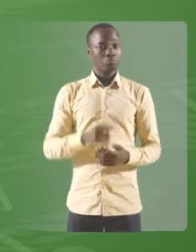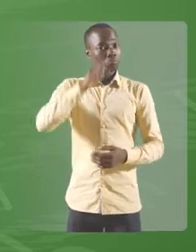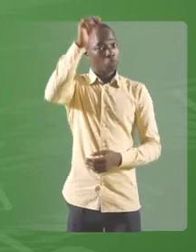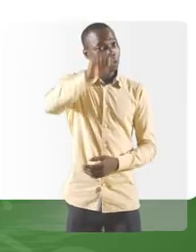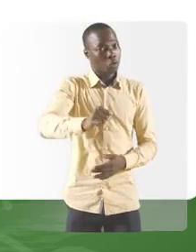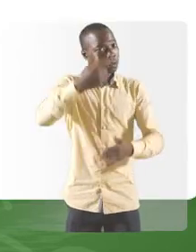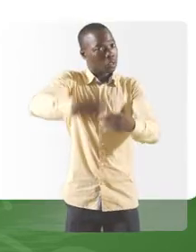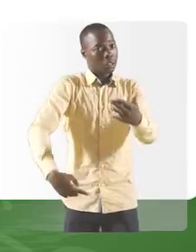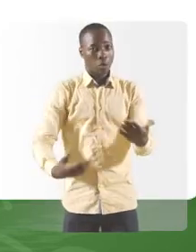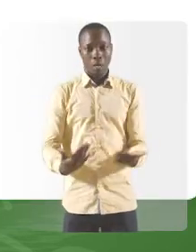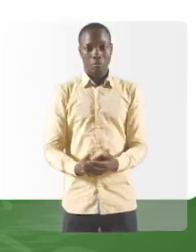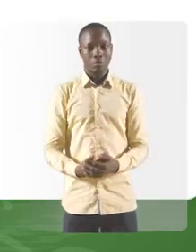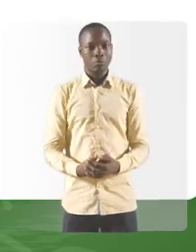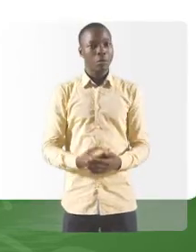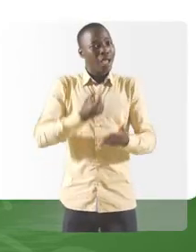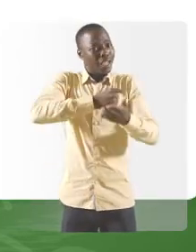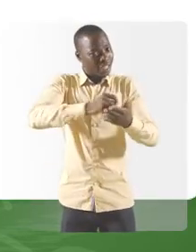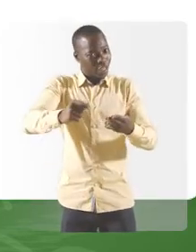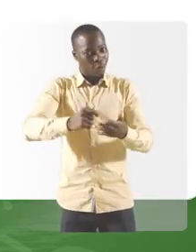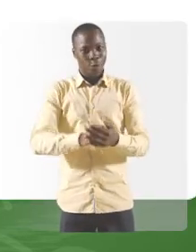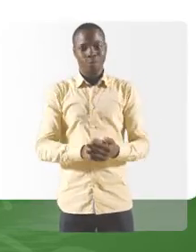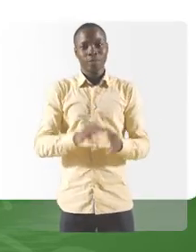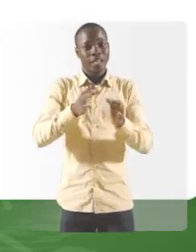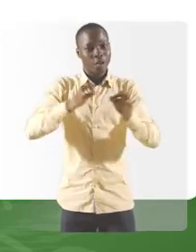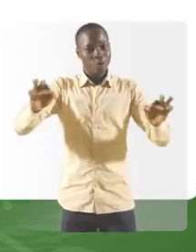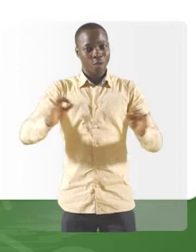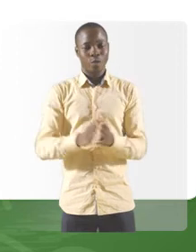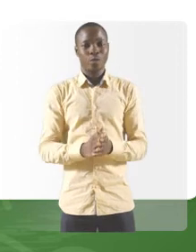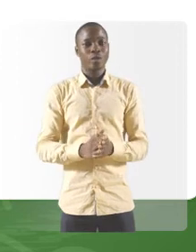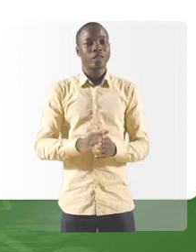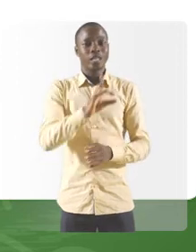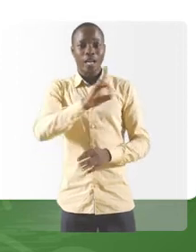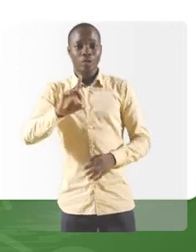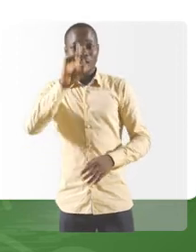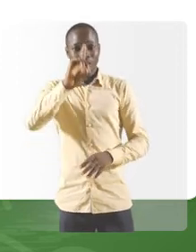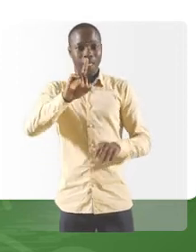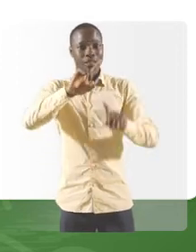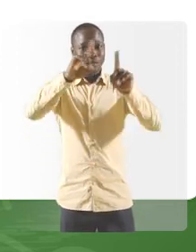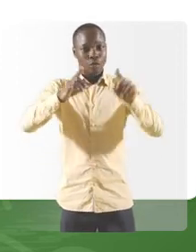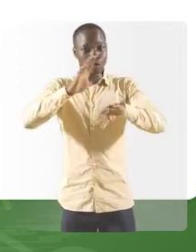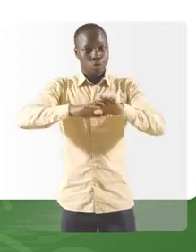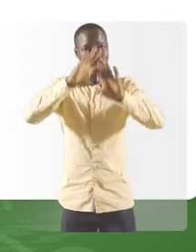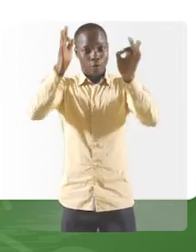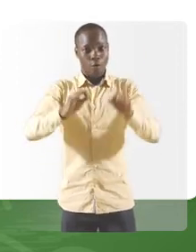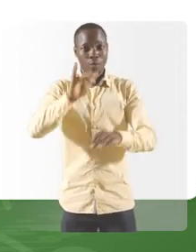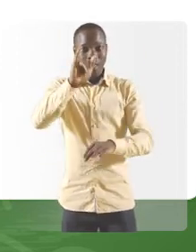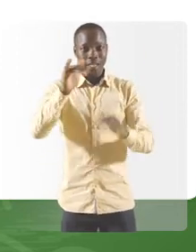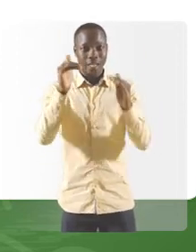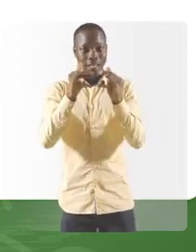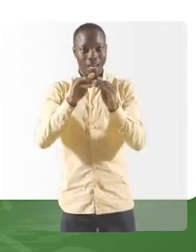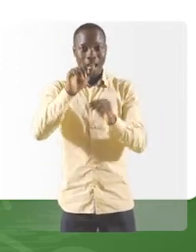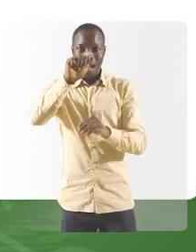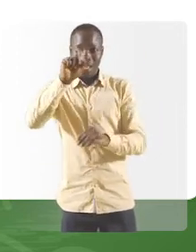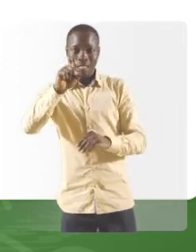Solution. Écrivons l'équation de la droite D sous la forme Y égale à AX